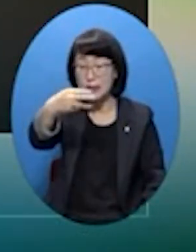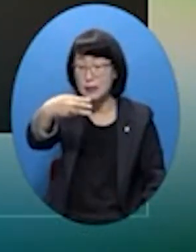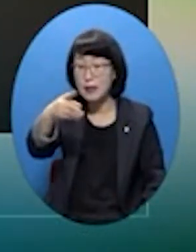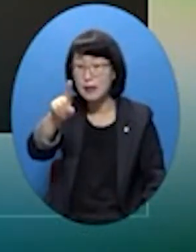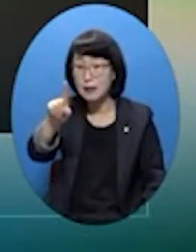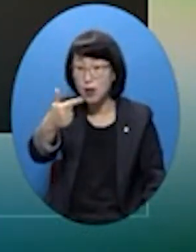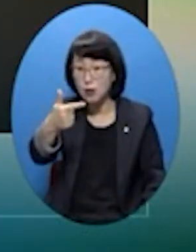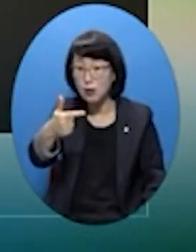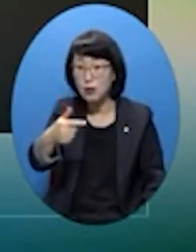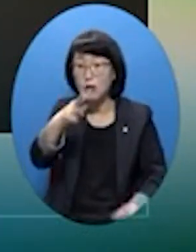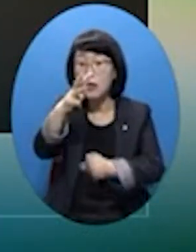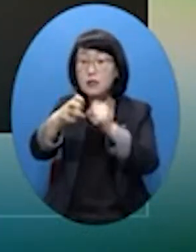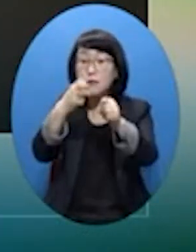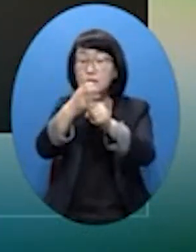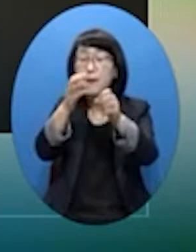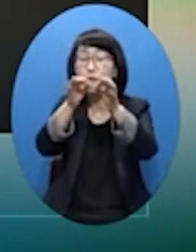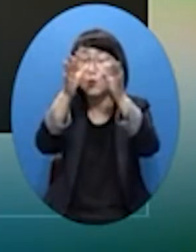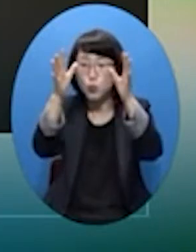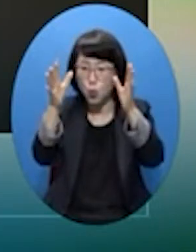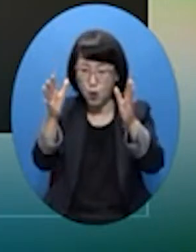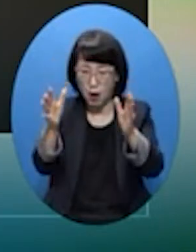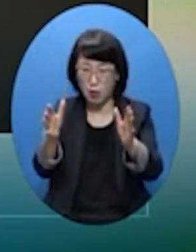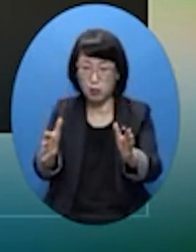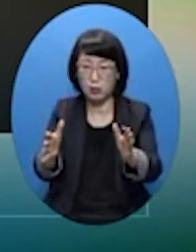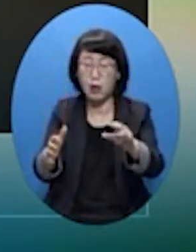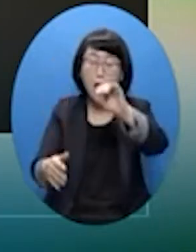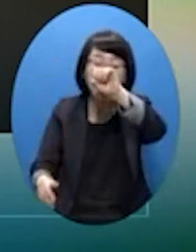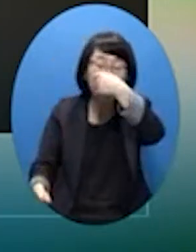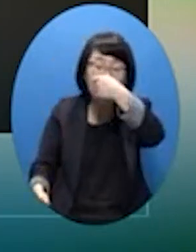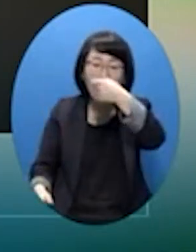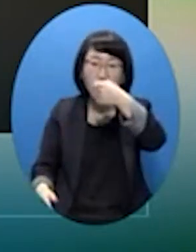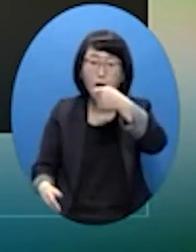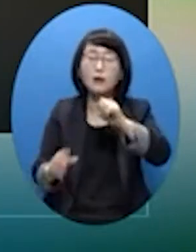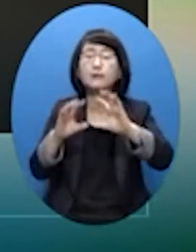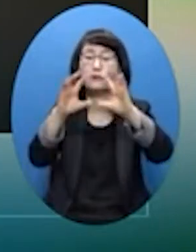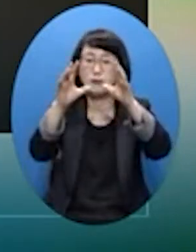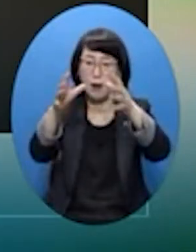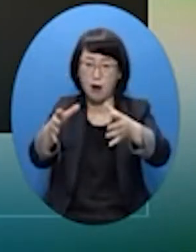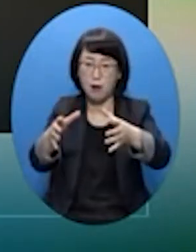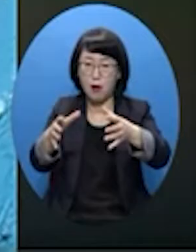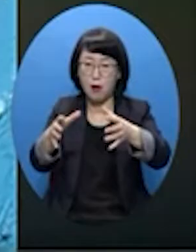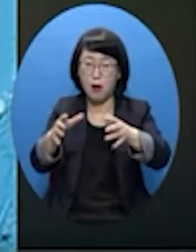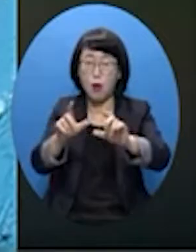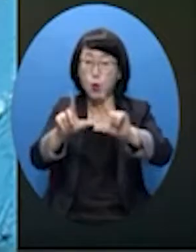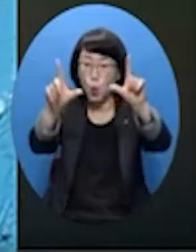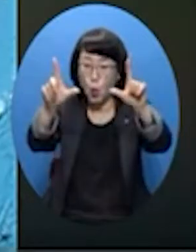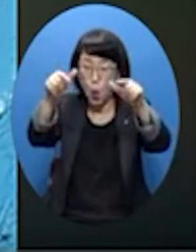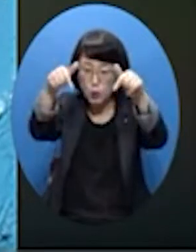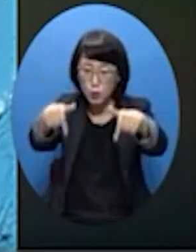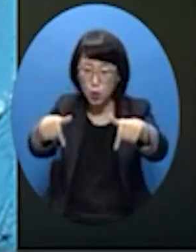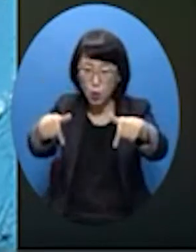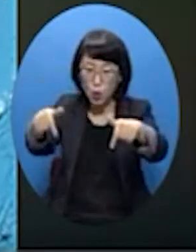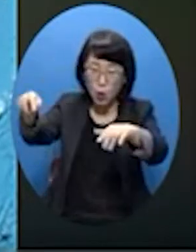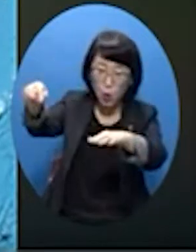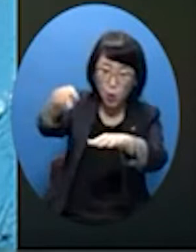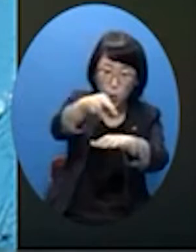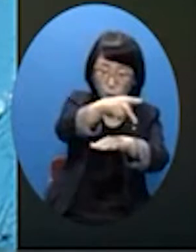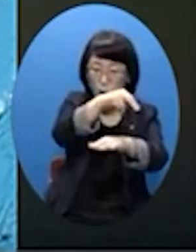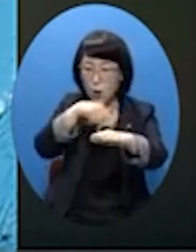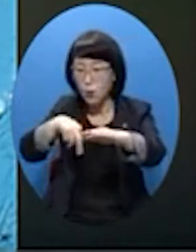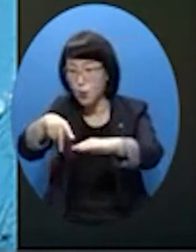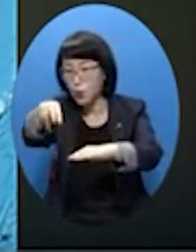아프리카 천 내력을 그 동서로 쓰게 버리라 횡단 하면서